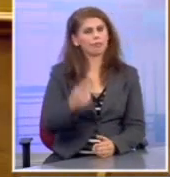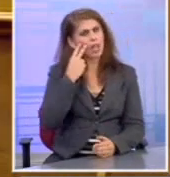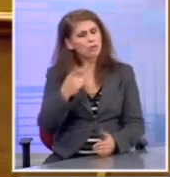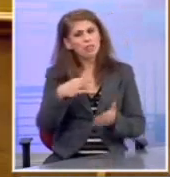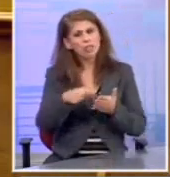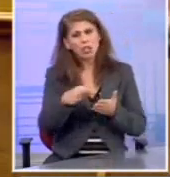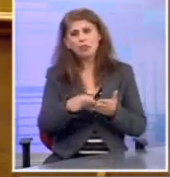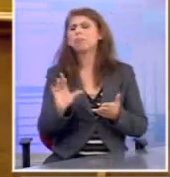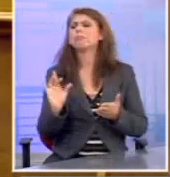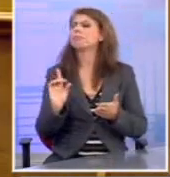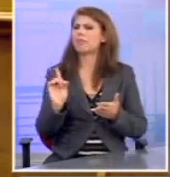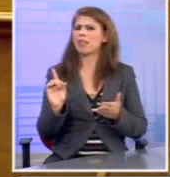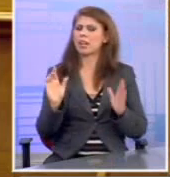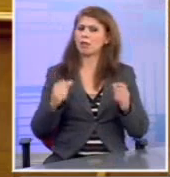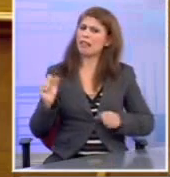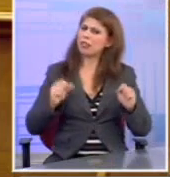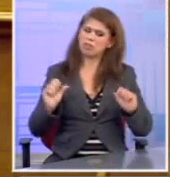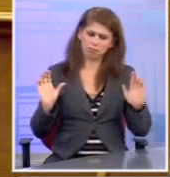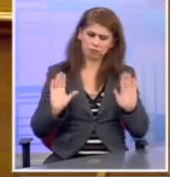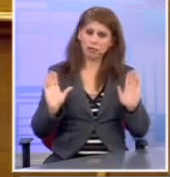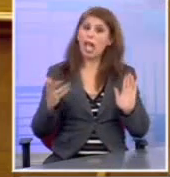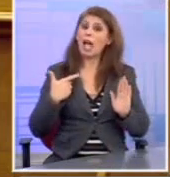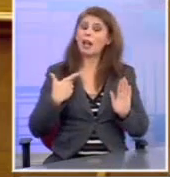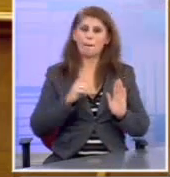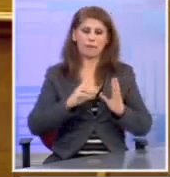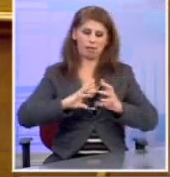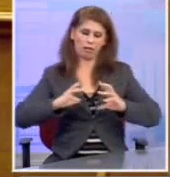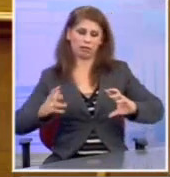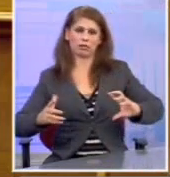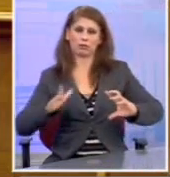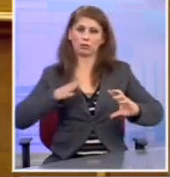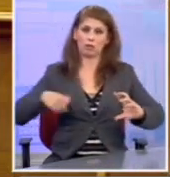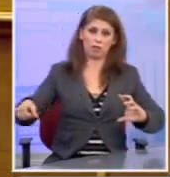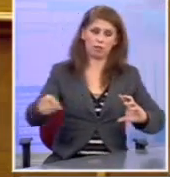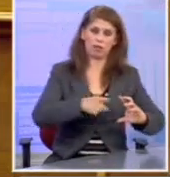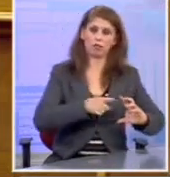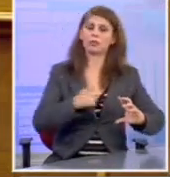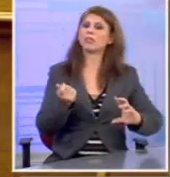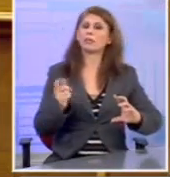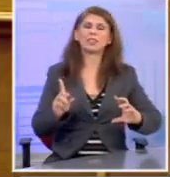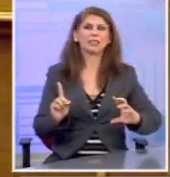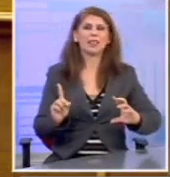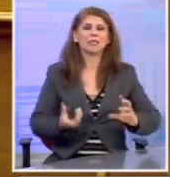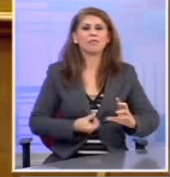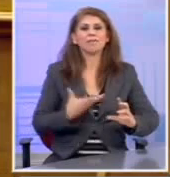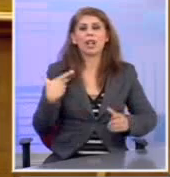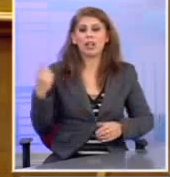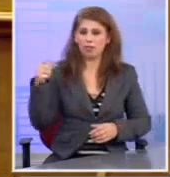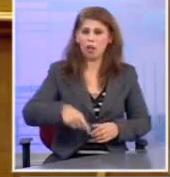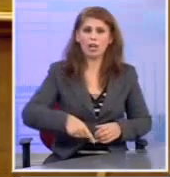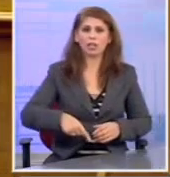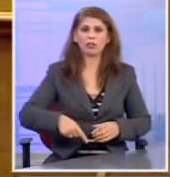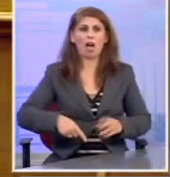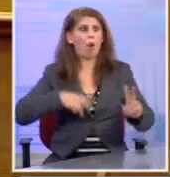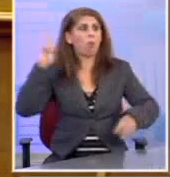καμία αντίρρηση, και να ακούσουμε προτάσεις. Αλλά να μην παραπληροφορούμε τον κόσμο, να μην δημιουργούμε αίσθηση ότι εδώ έρχεται δήθεν ο